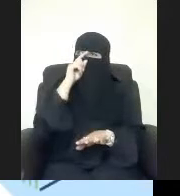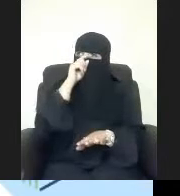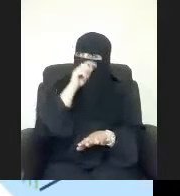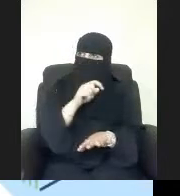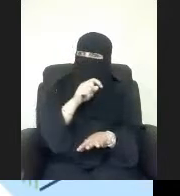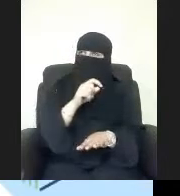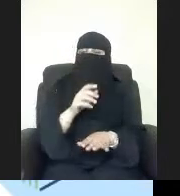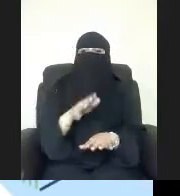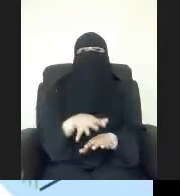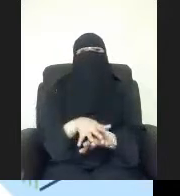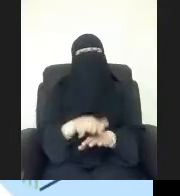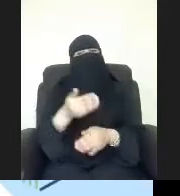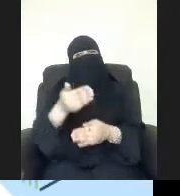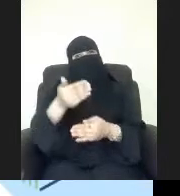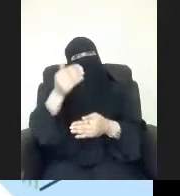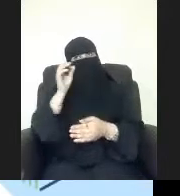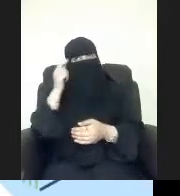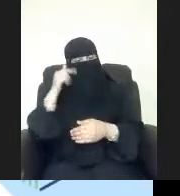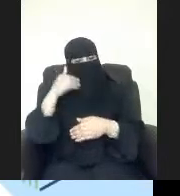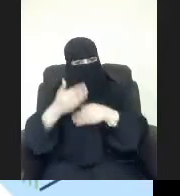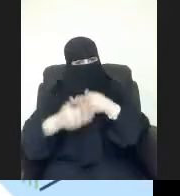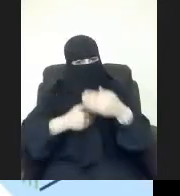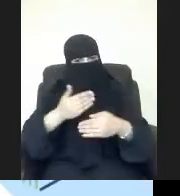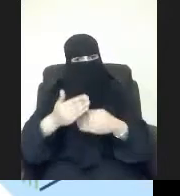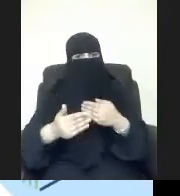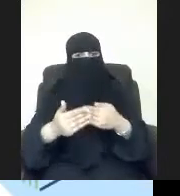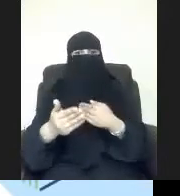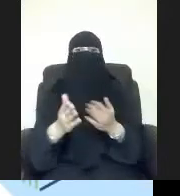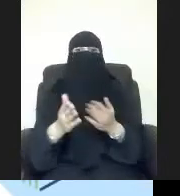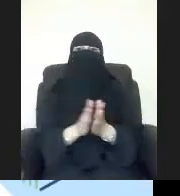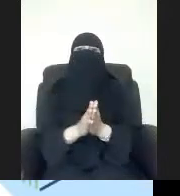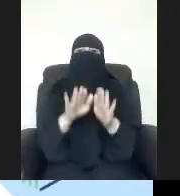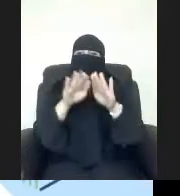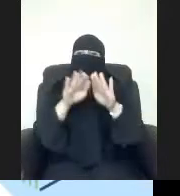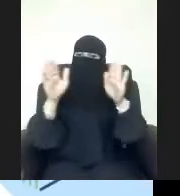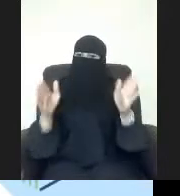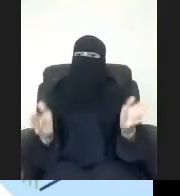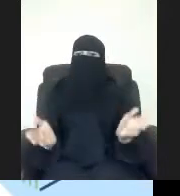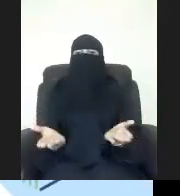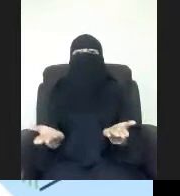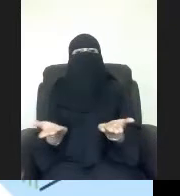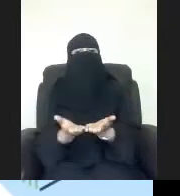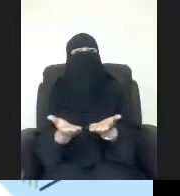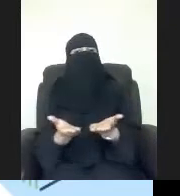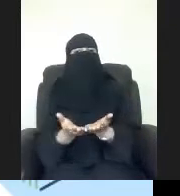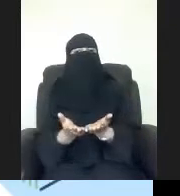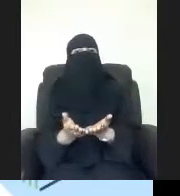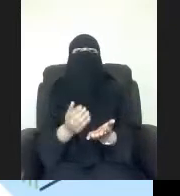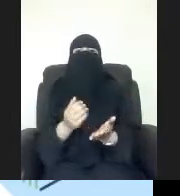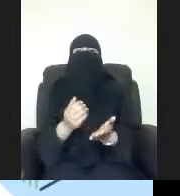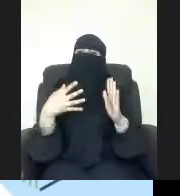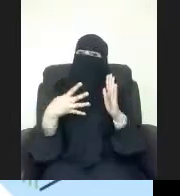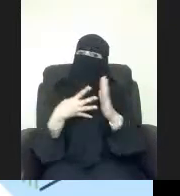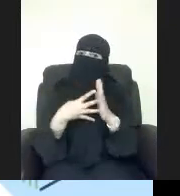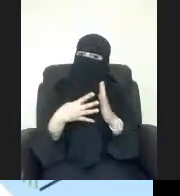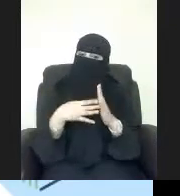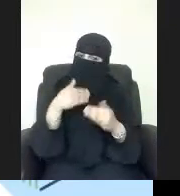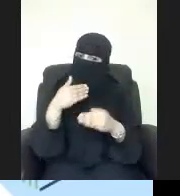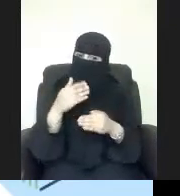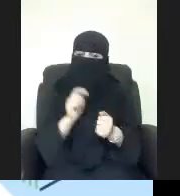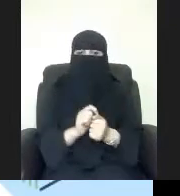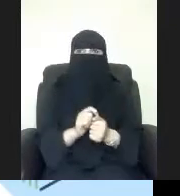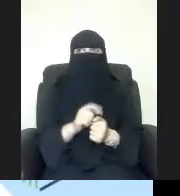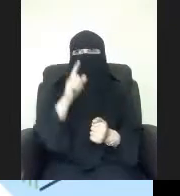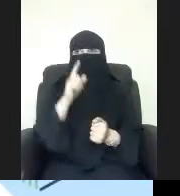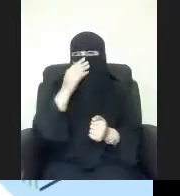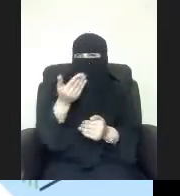إلى نقطة الصفر. يعني عندنا منصة مدرستي وعندنا إنجازات و بشكل كبير، فإن عدنا إلى ما كنا عليه